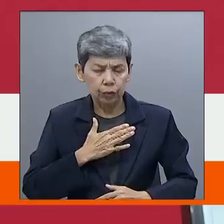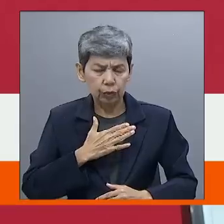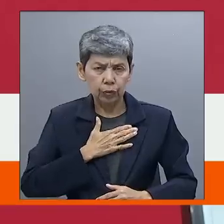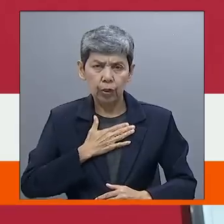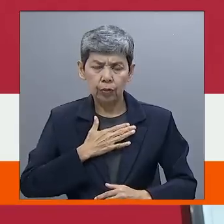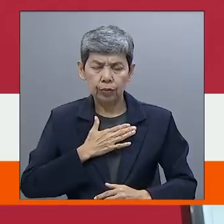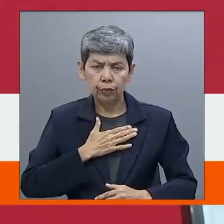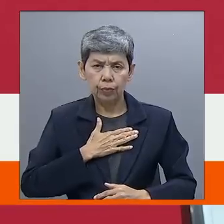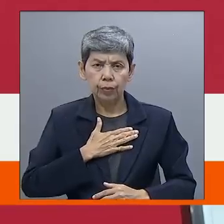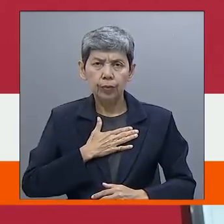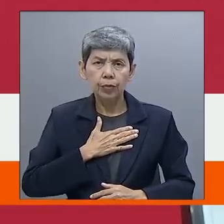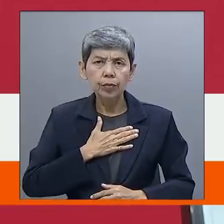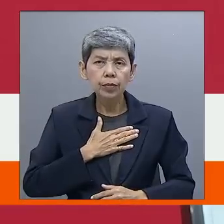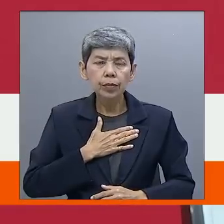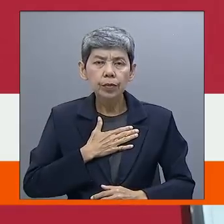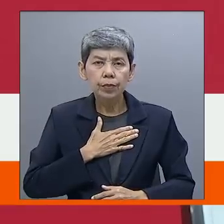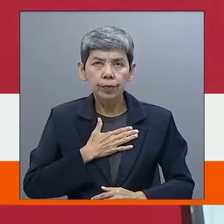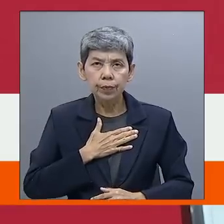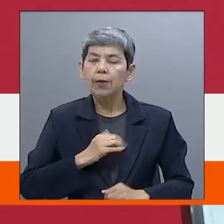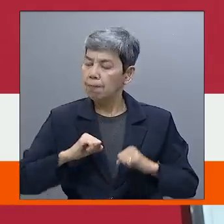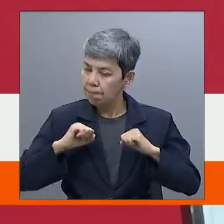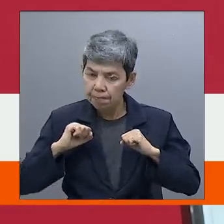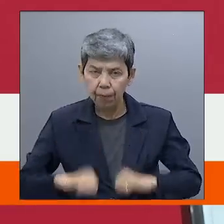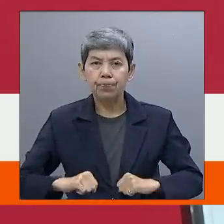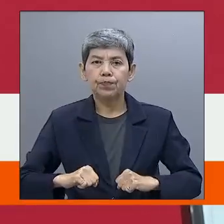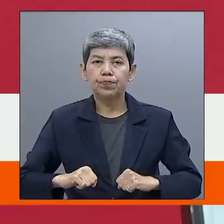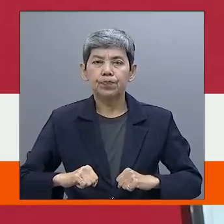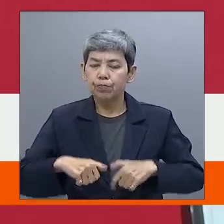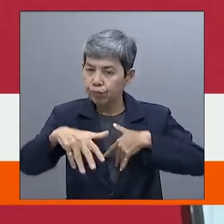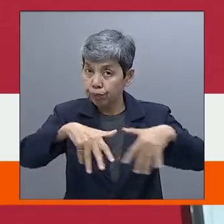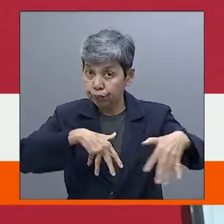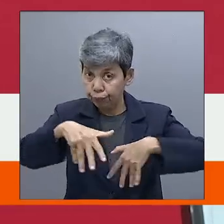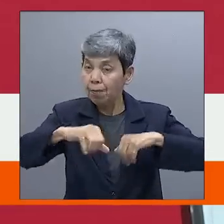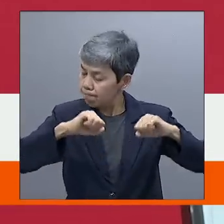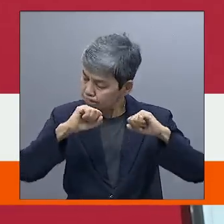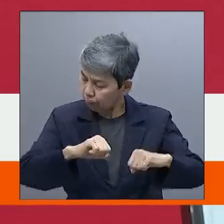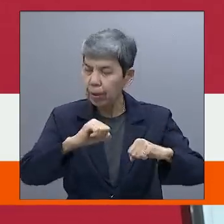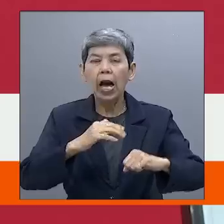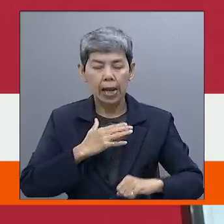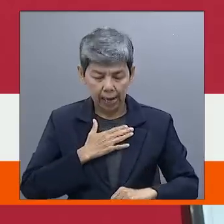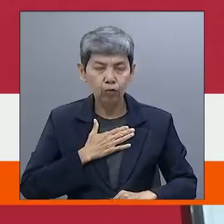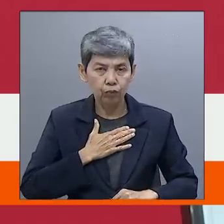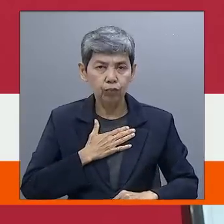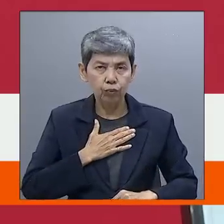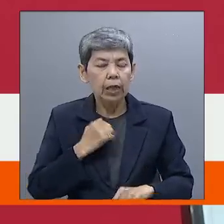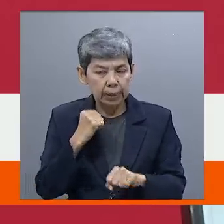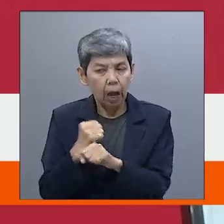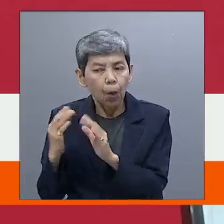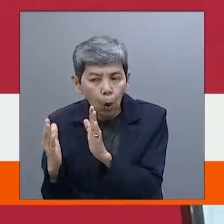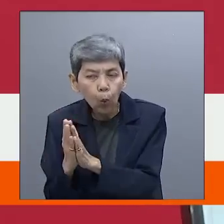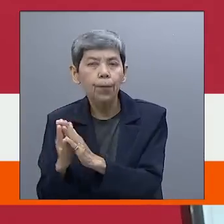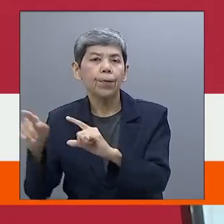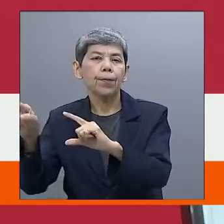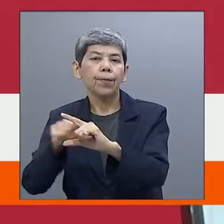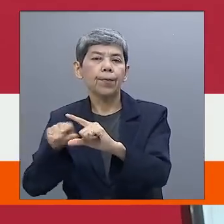ของเป็นมติของมหาชนเนี่ยนะครับเรามั่นใจว่าเราจะทำงานร่วมกับพรรคก้าว